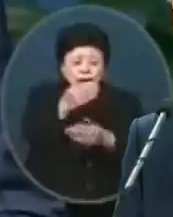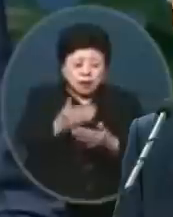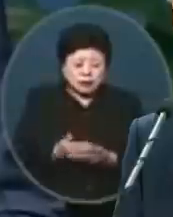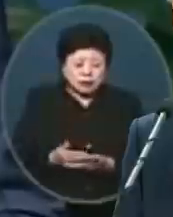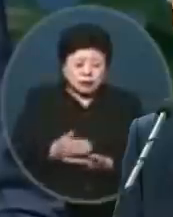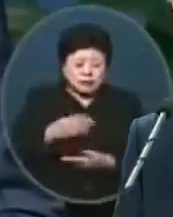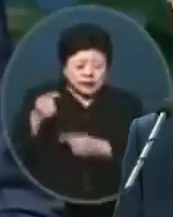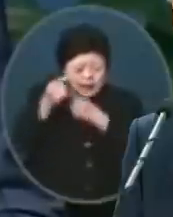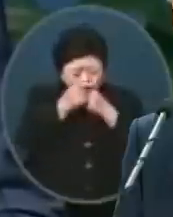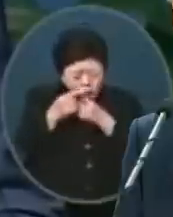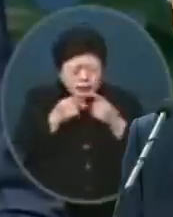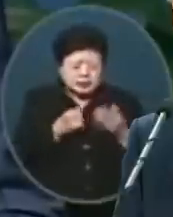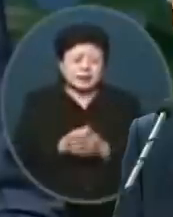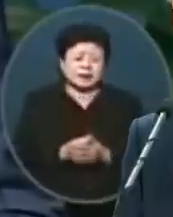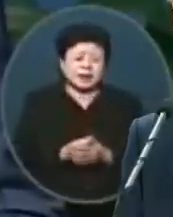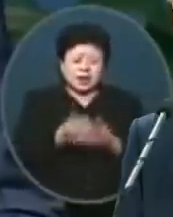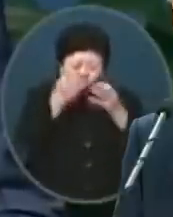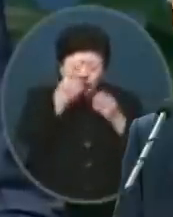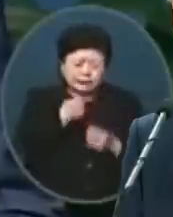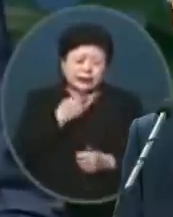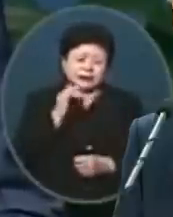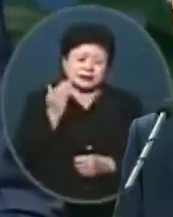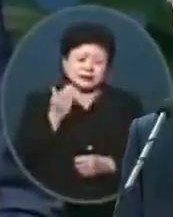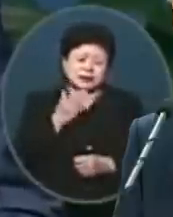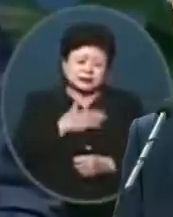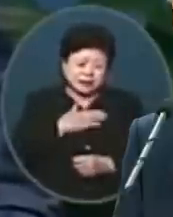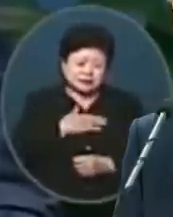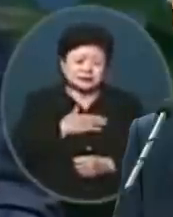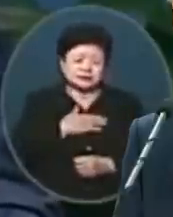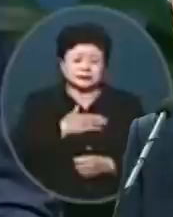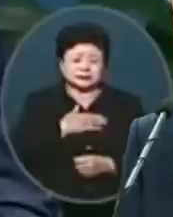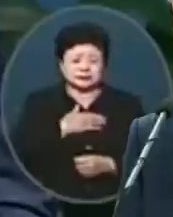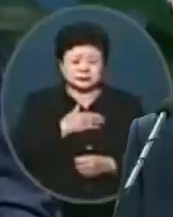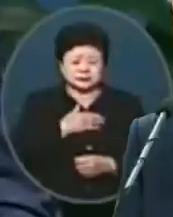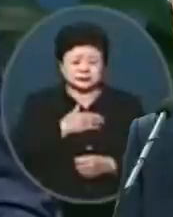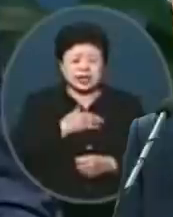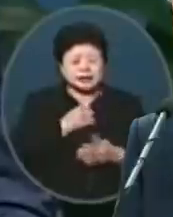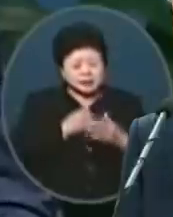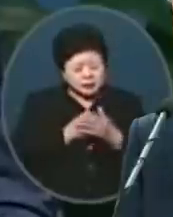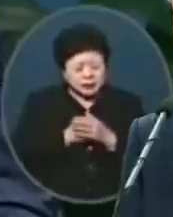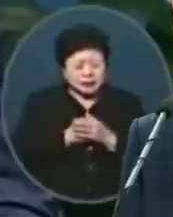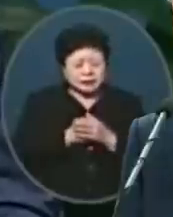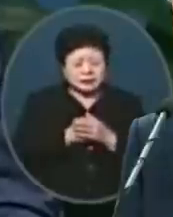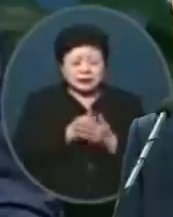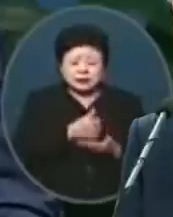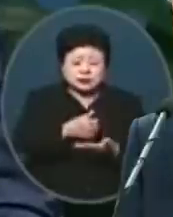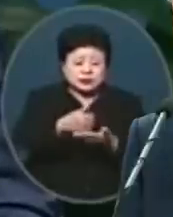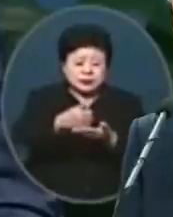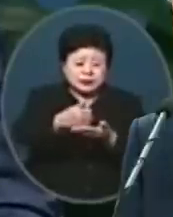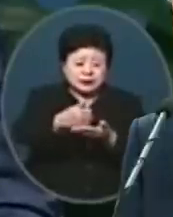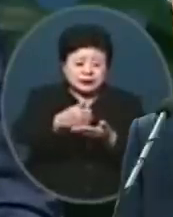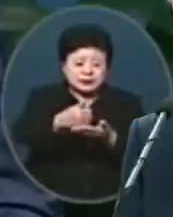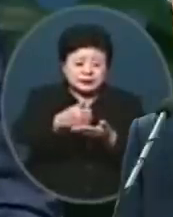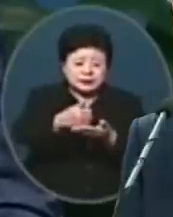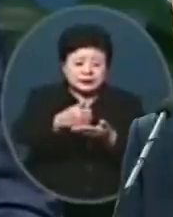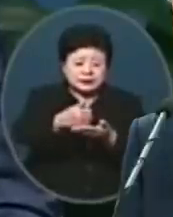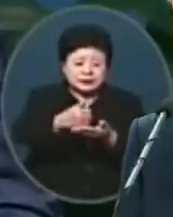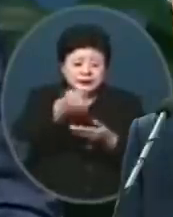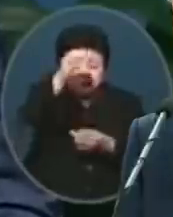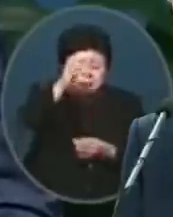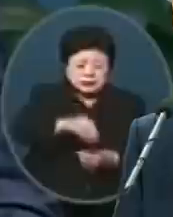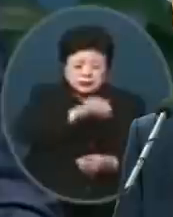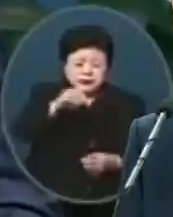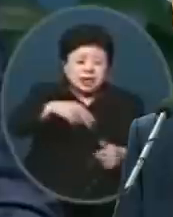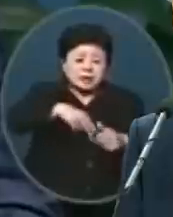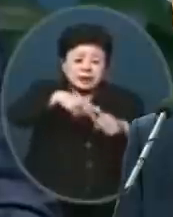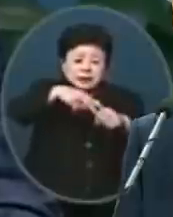허물 때문에 고난을 당해서 나를 성결하게 만드시고 나 때문에 주님이 십자가에